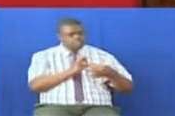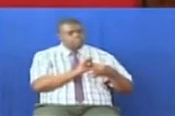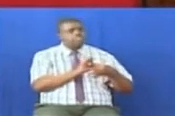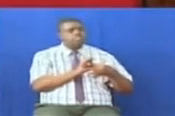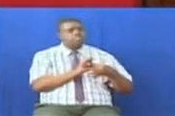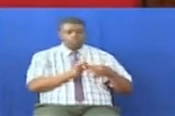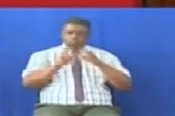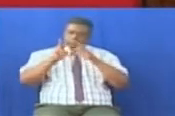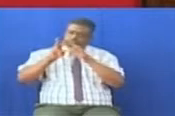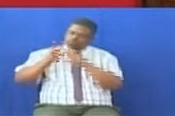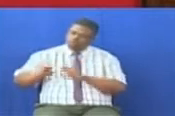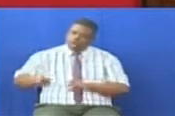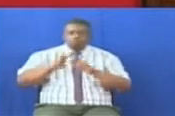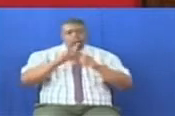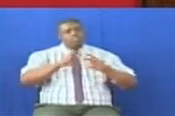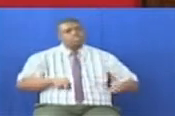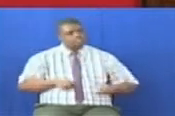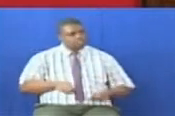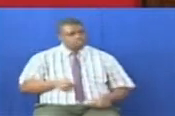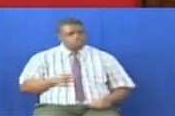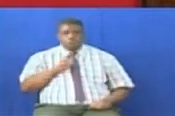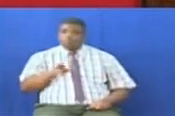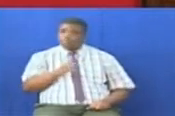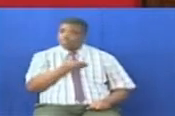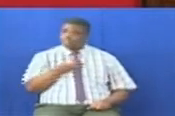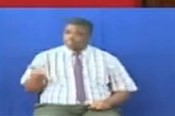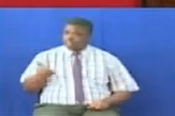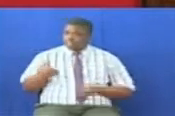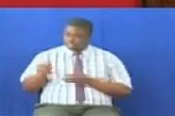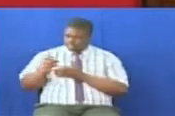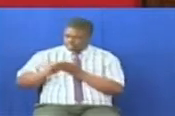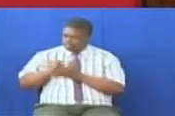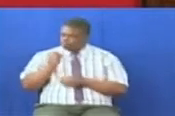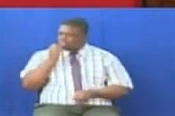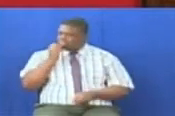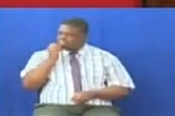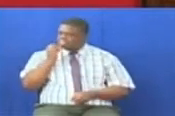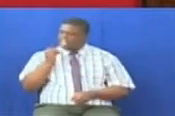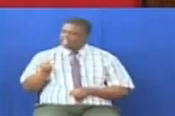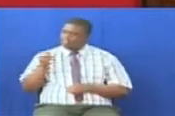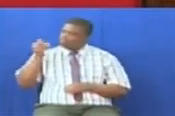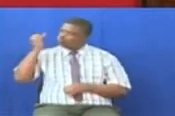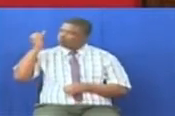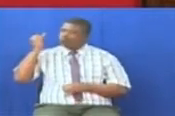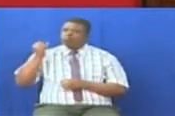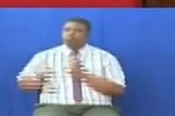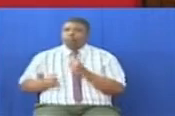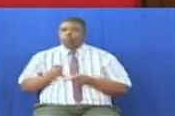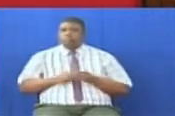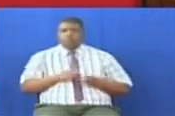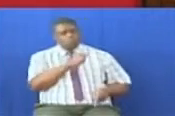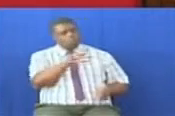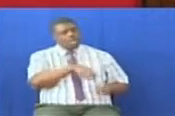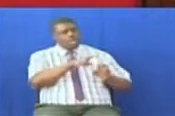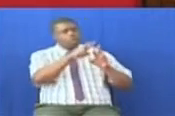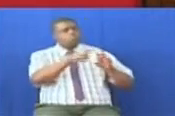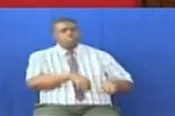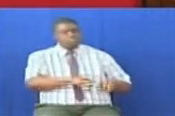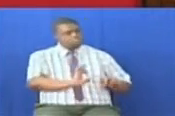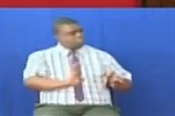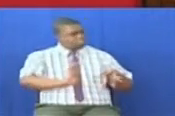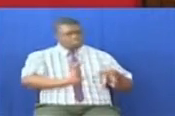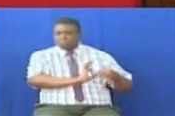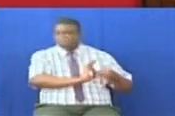ukaguzi. Kwani hoja zingine zinapelekea kuandikwa kwenye taarifa ya mwisho kwa vile wakaguzi hawa hawapati ushirikiano